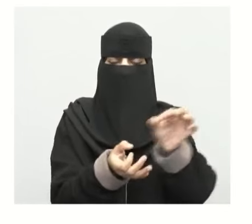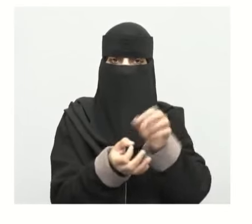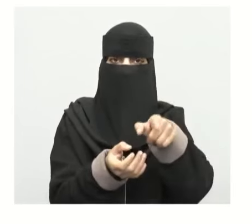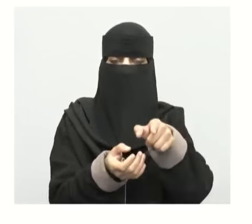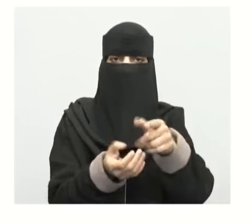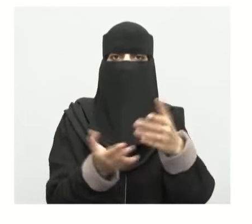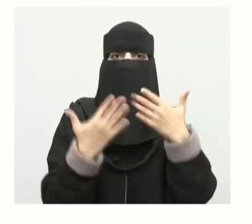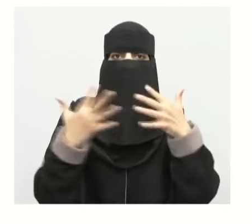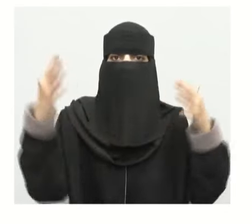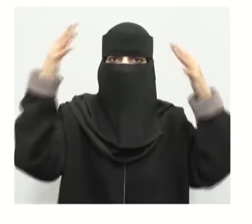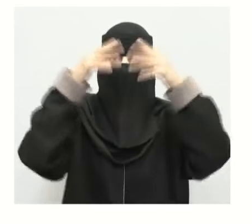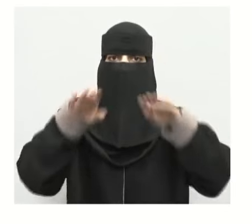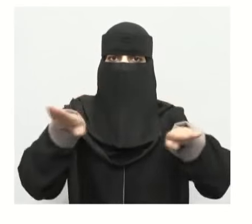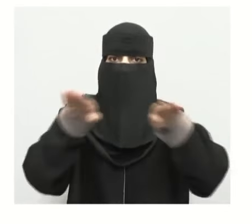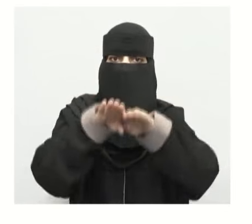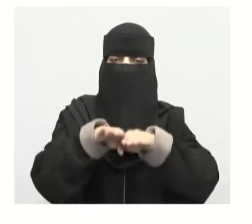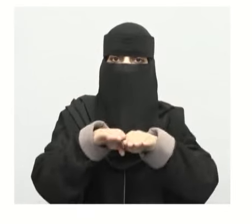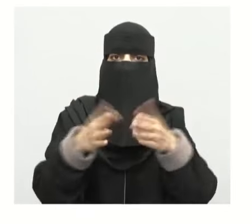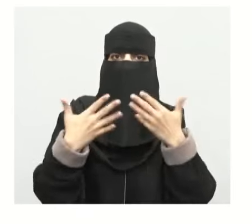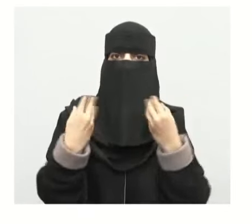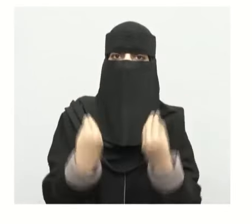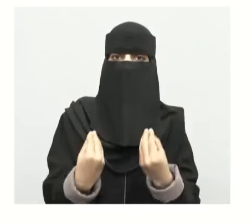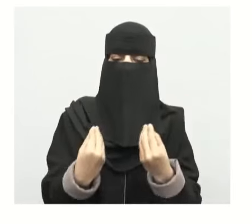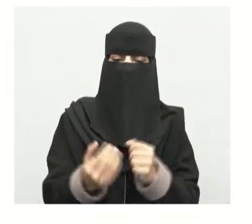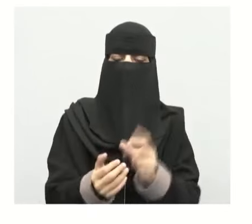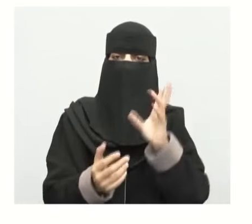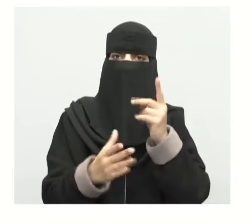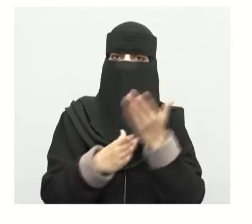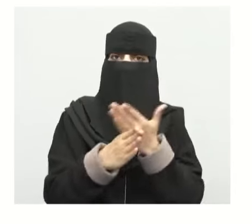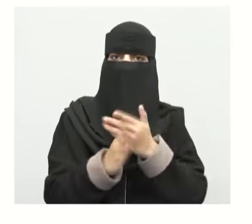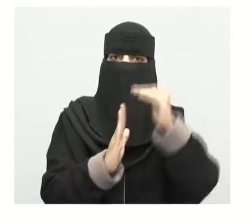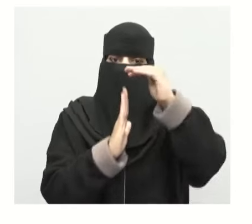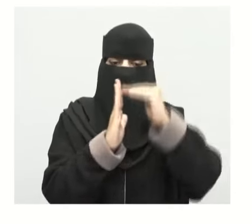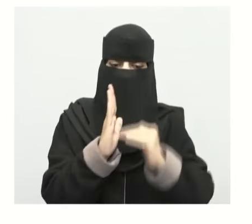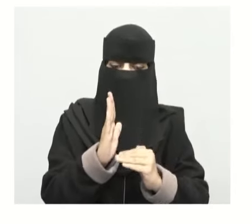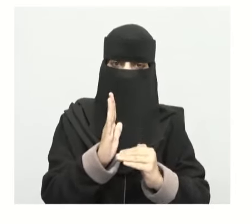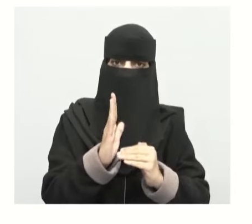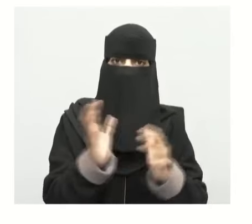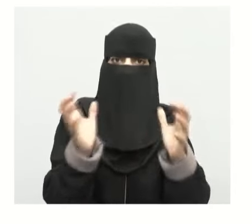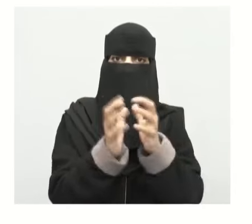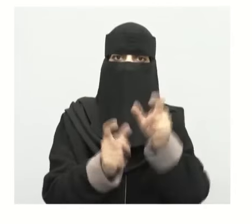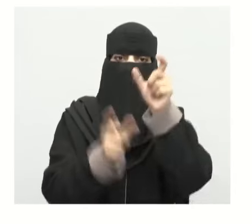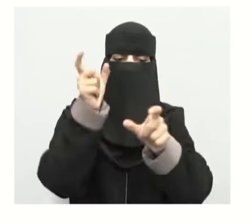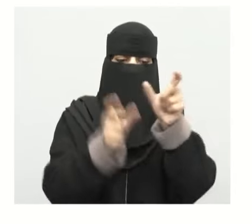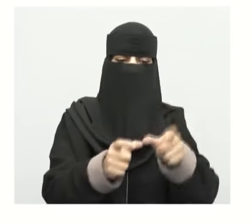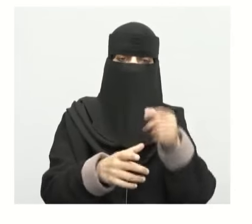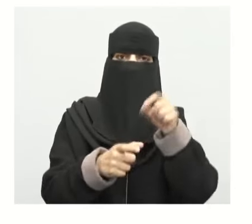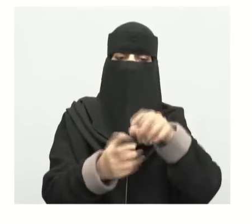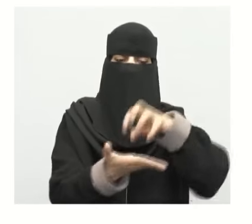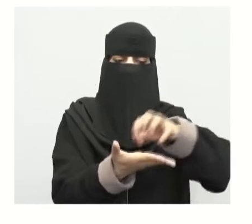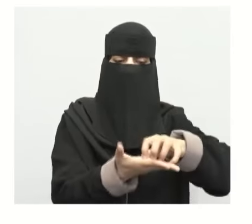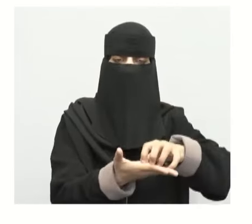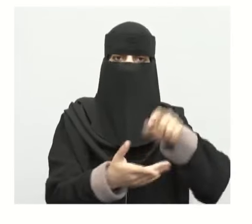المناخ المعتدل يعلل انخفاض الكثافه السكانيه في